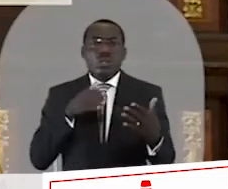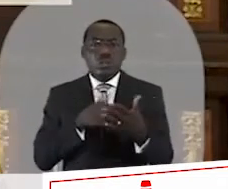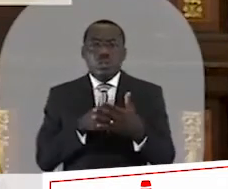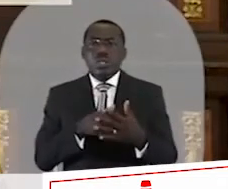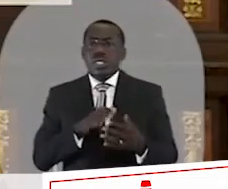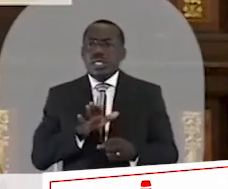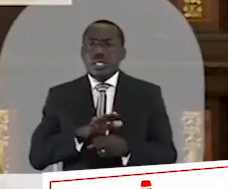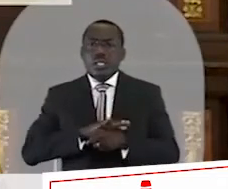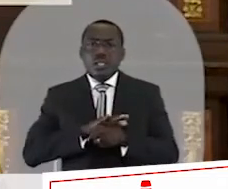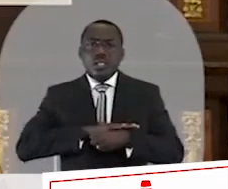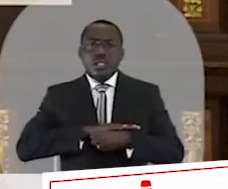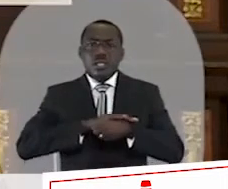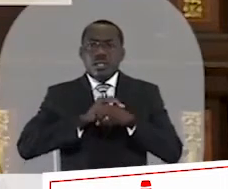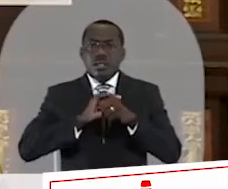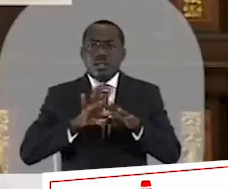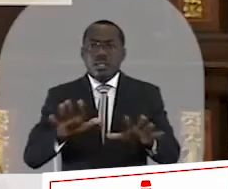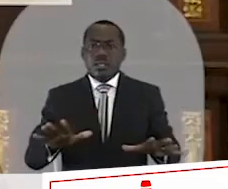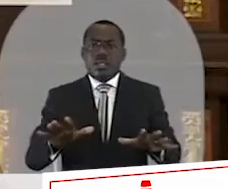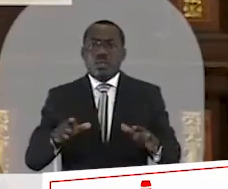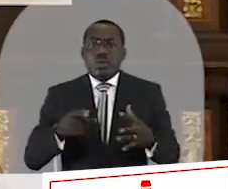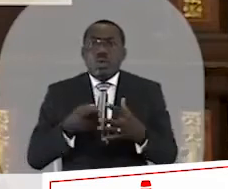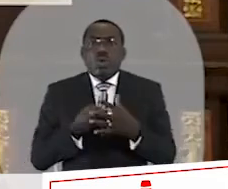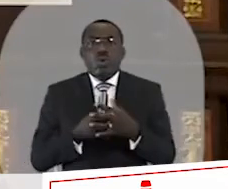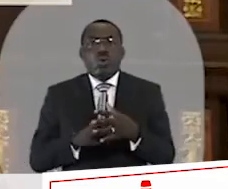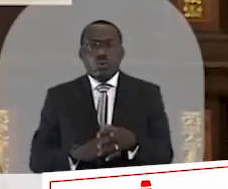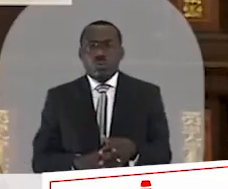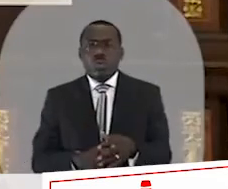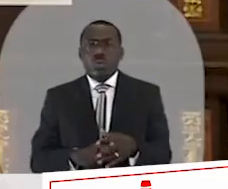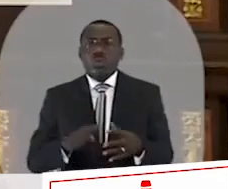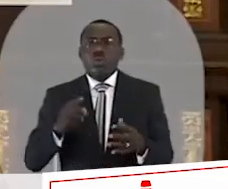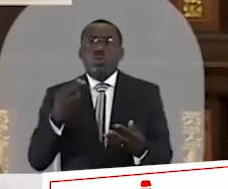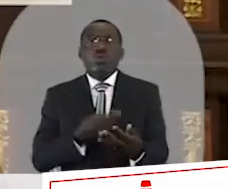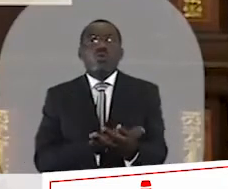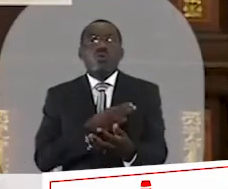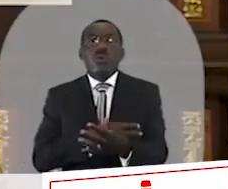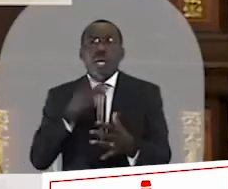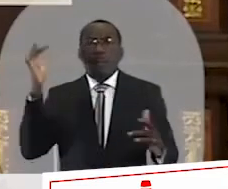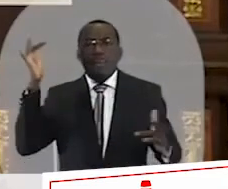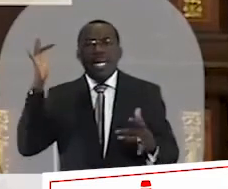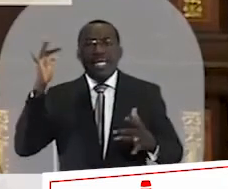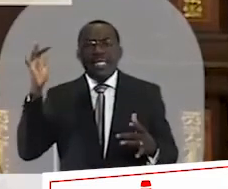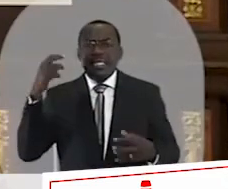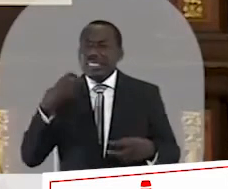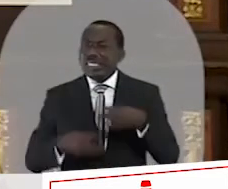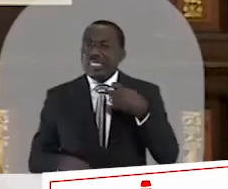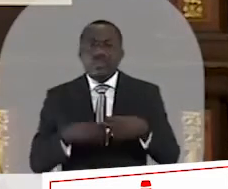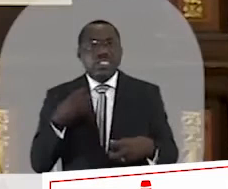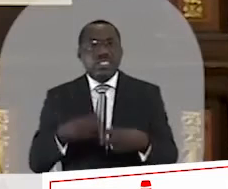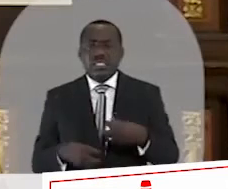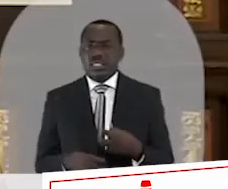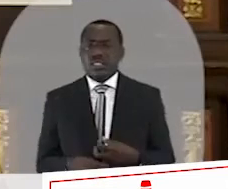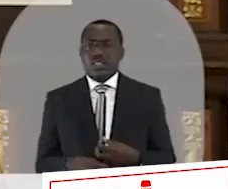chacun et pour tous que l'on se fasse vacciner tellement la deuxième vague que connaît actuellement le gabon